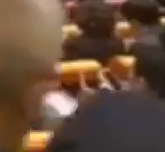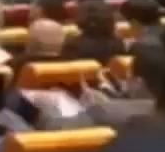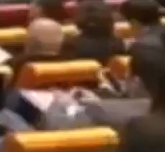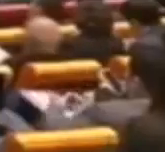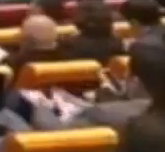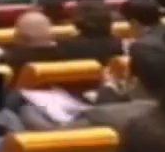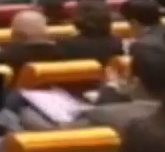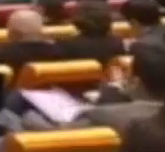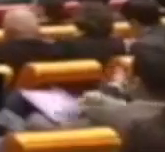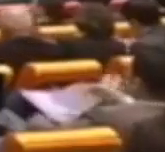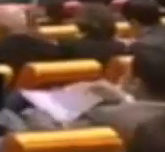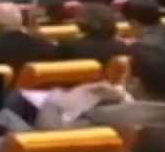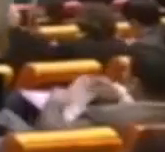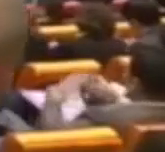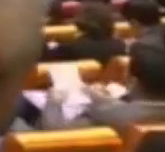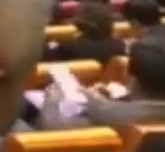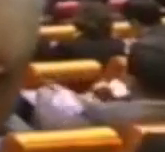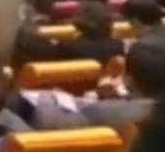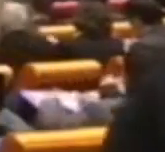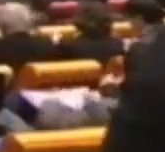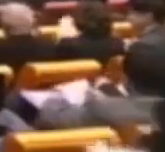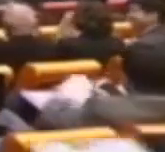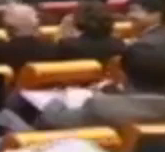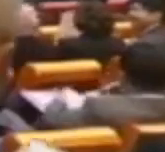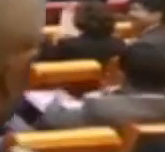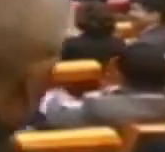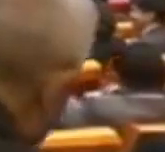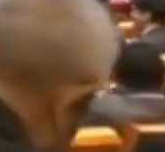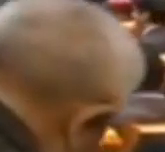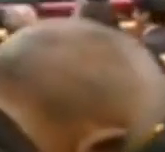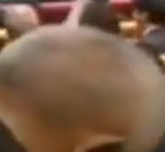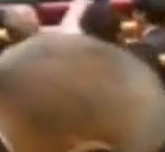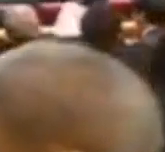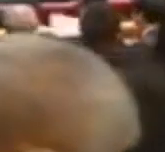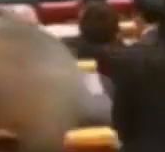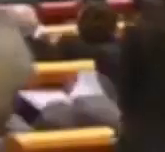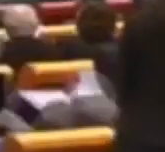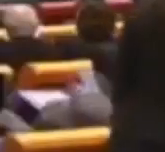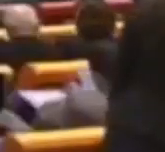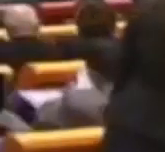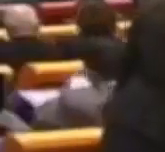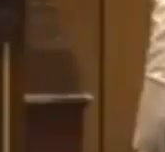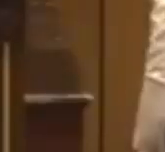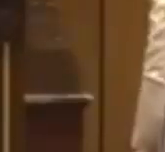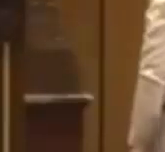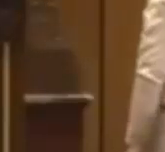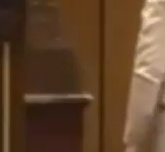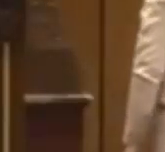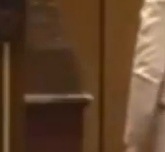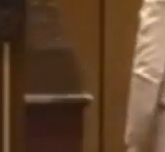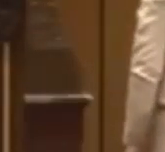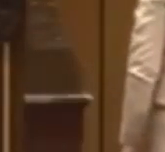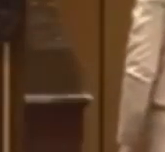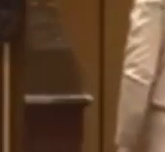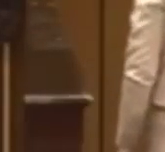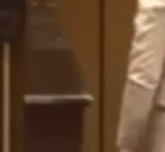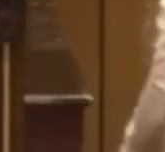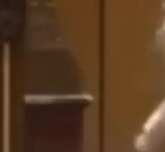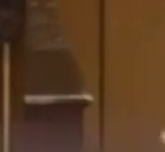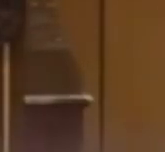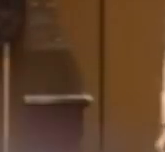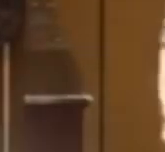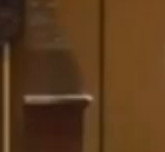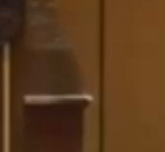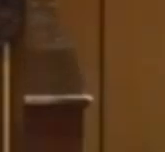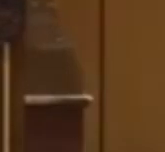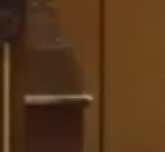ครับการประชุมสภาผู้แทนราษฎรครั้งที่25เปิดการประชุมมาตั้งแต่เวลา 9:30 นาทีนะครับโดยวันนี้มีในส่วน